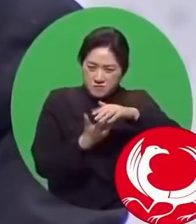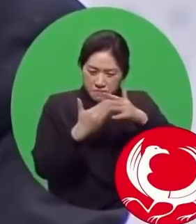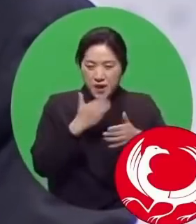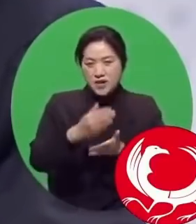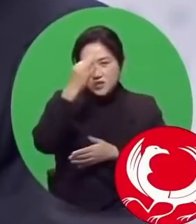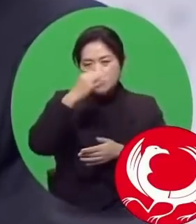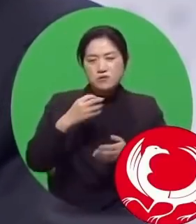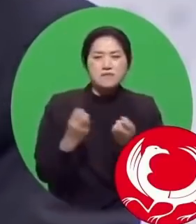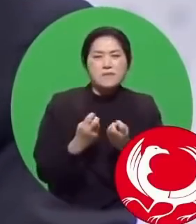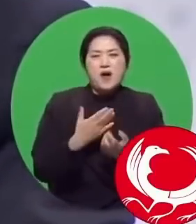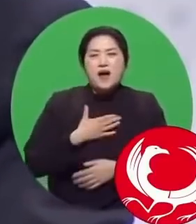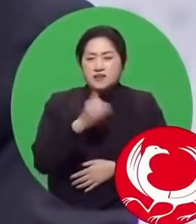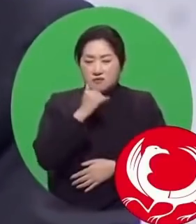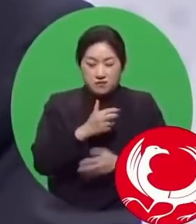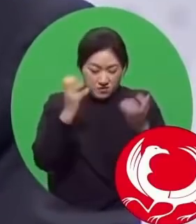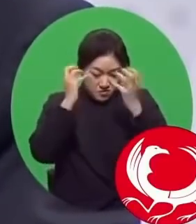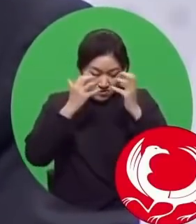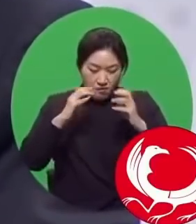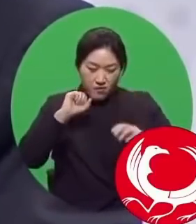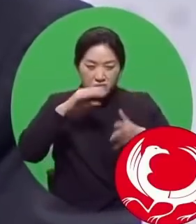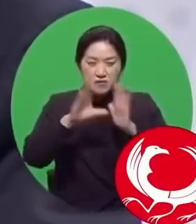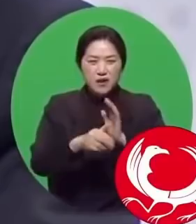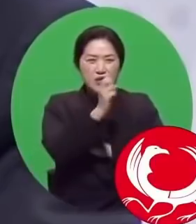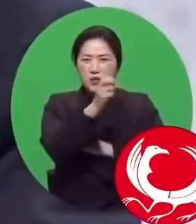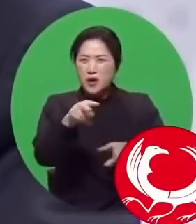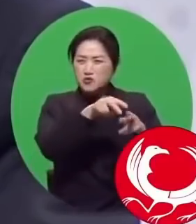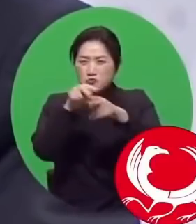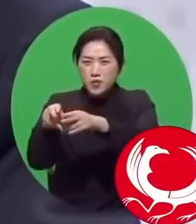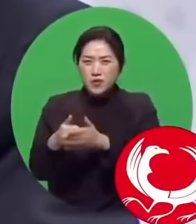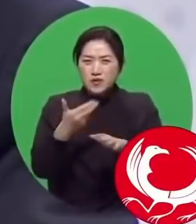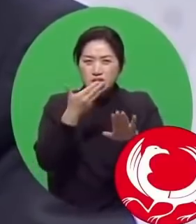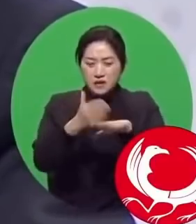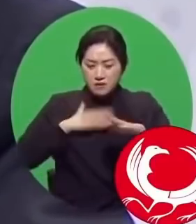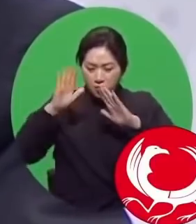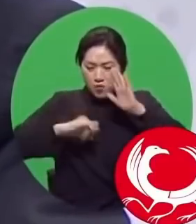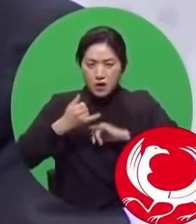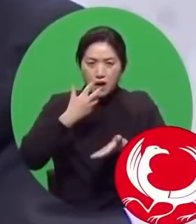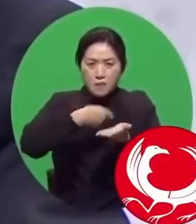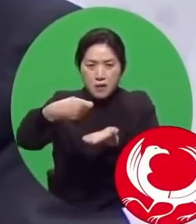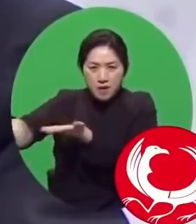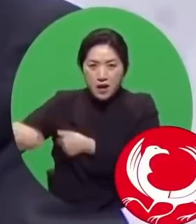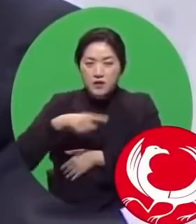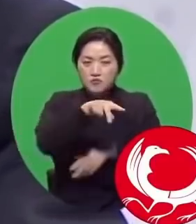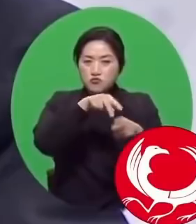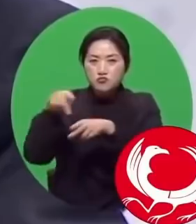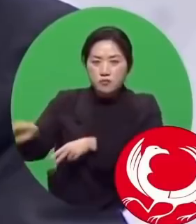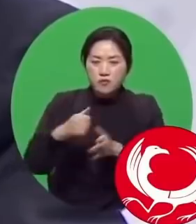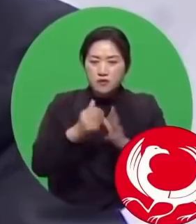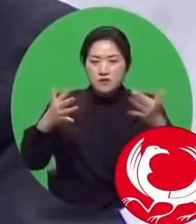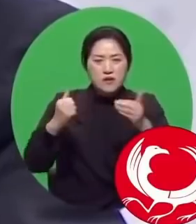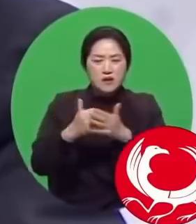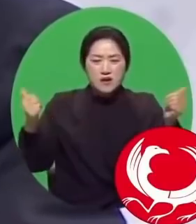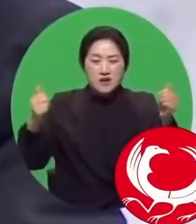있습니다. 이런 난세에는 저런 여야 후보와 같은 남의 내 공약이나 모방하는 그런 후보들이 나라